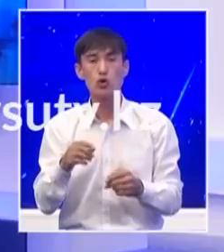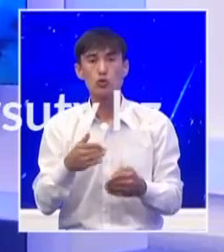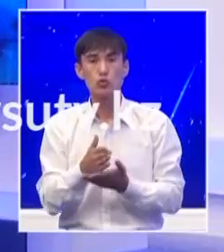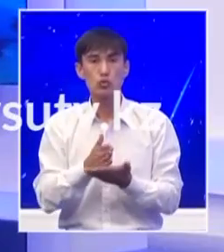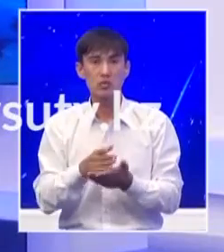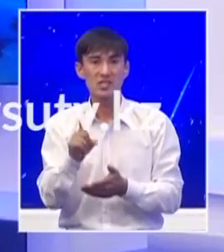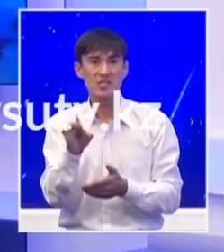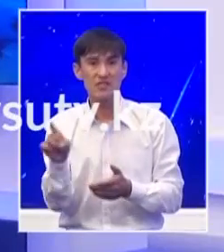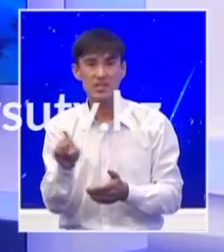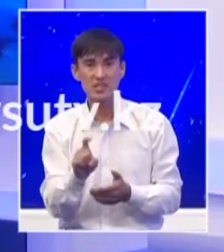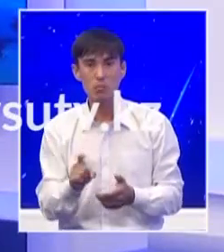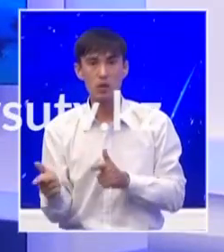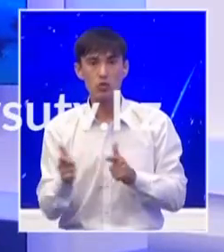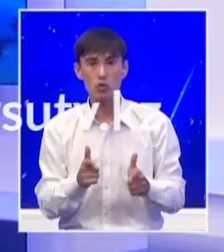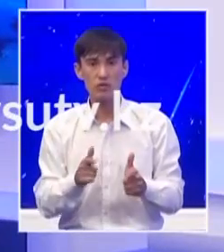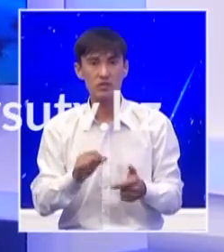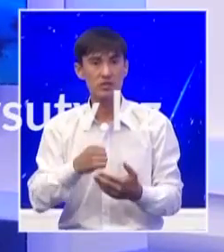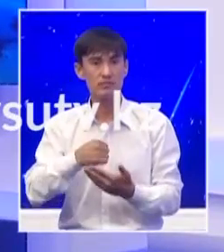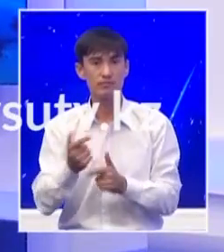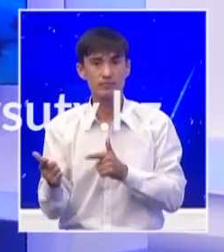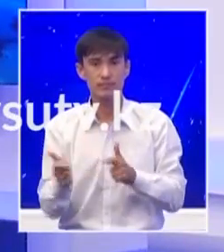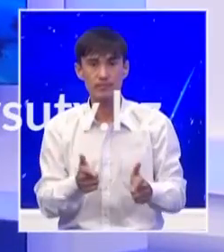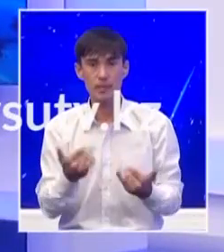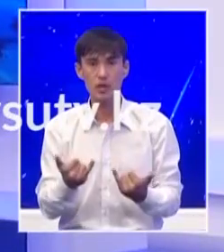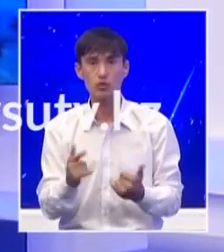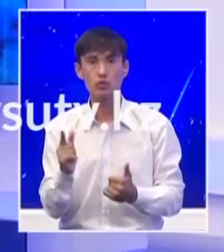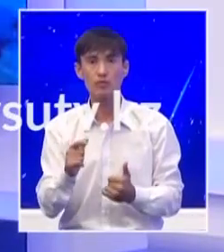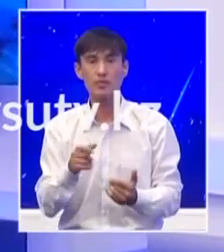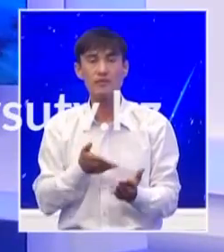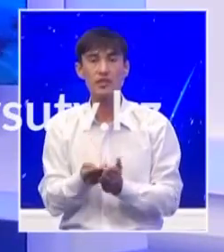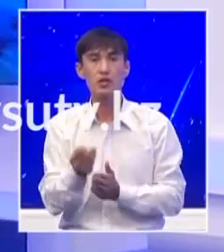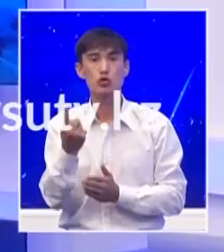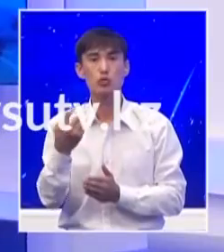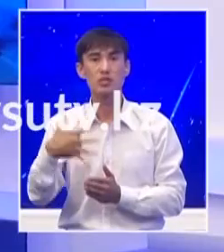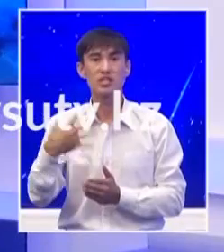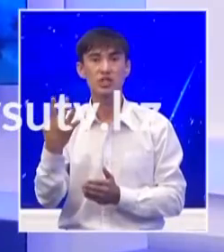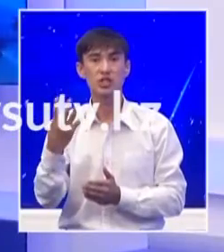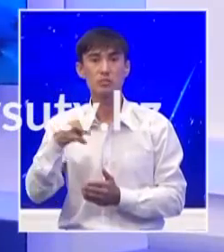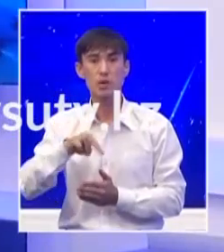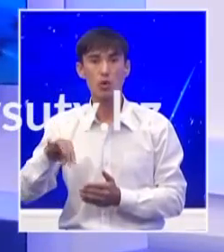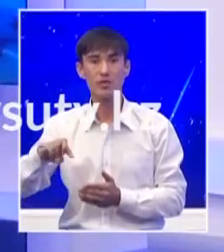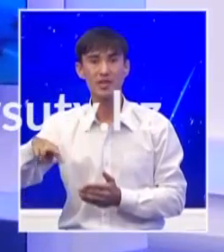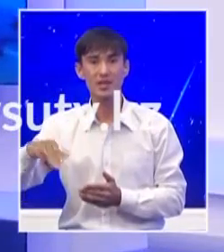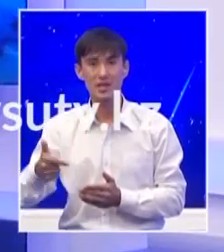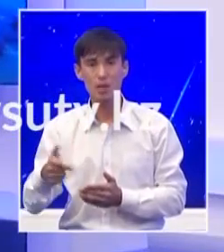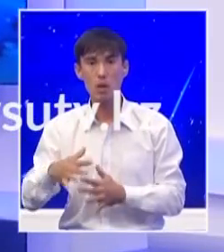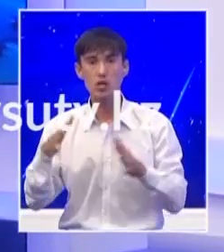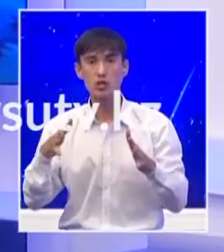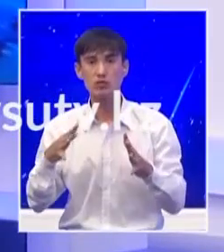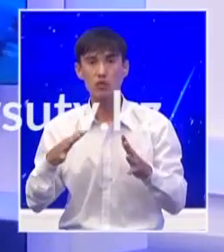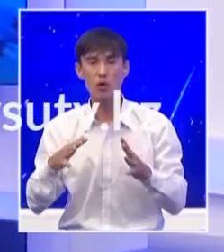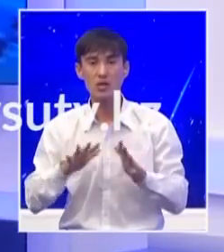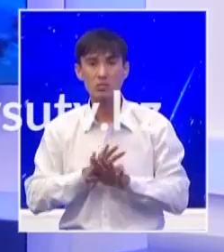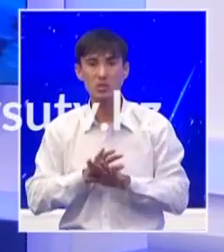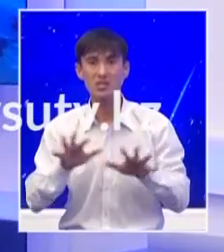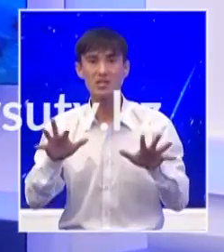подготовилась основательно. Для борьбы с вредителями из бюджета выделили порядка 154 миллионов тенге. Большинство очагов